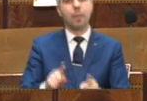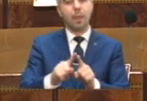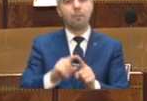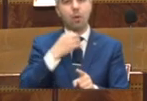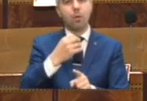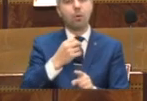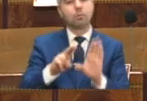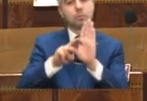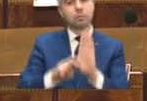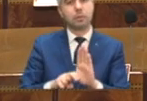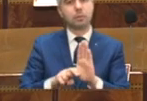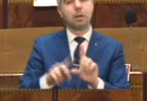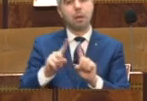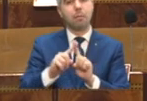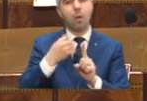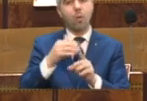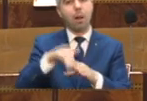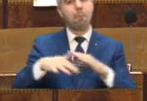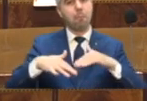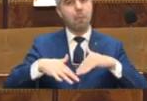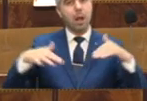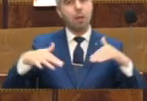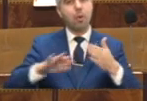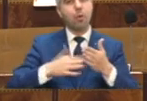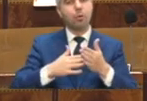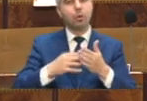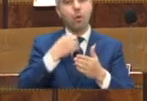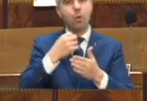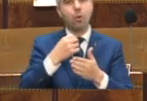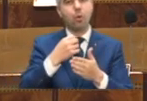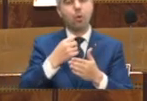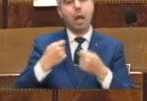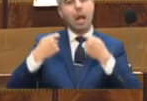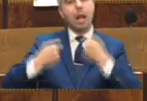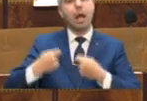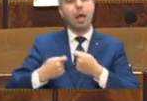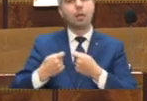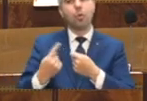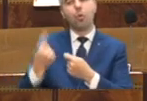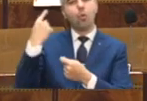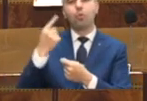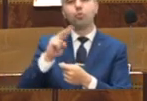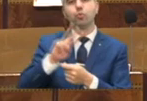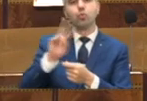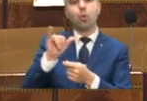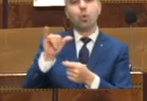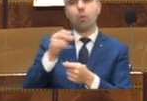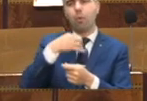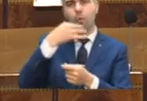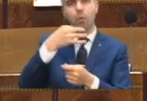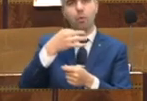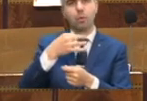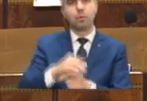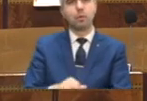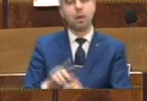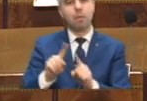المنصب ديال النائب البرلماني بالإشارة إلى السيدة الرئيسة. شنو كتقول هذه؟